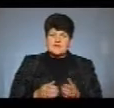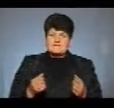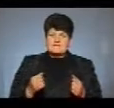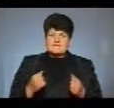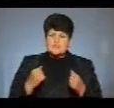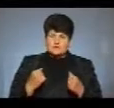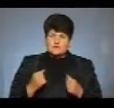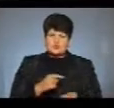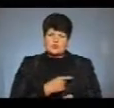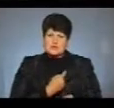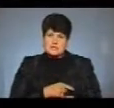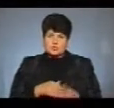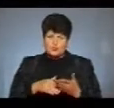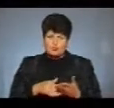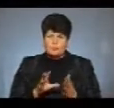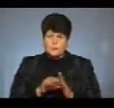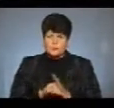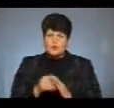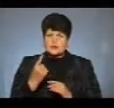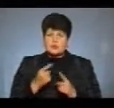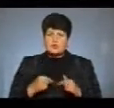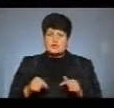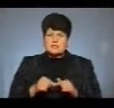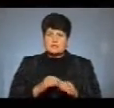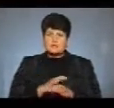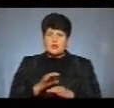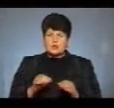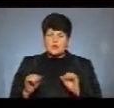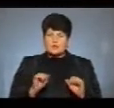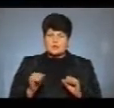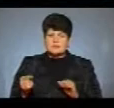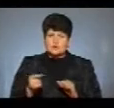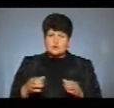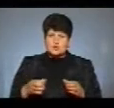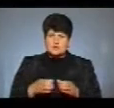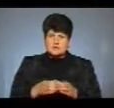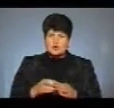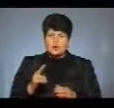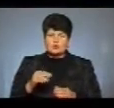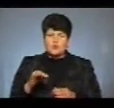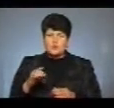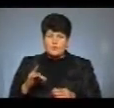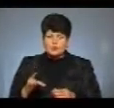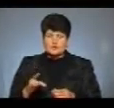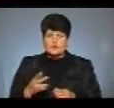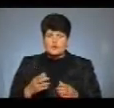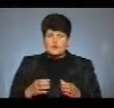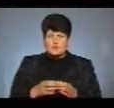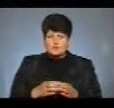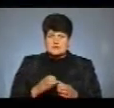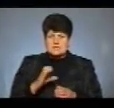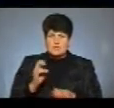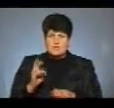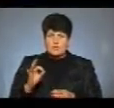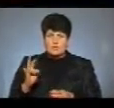фізіологічну, лікарську допомогу. Один із організаторів проєкту – командир Тернопільського осередку добровольчого українського корпусу Сергій Коновал.